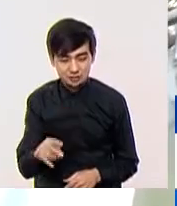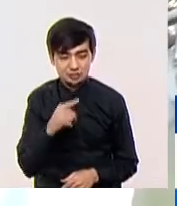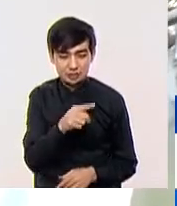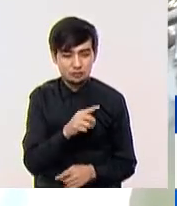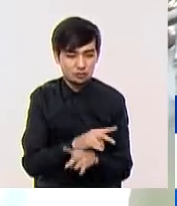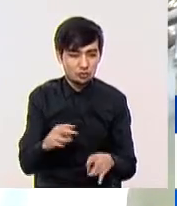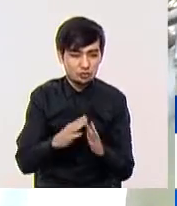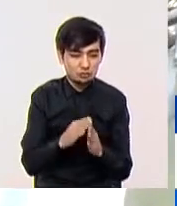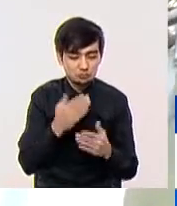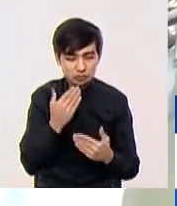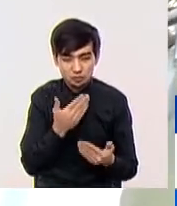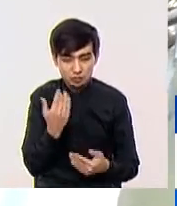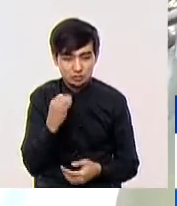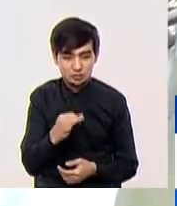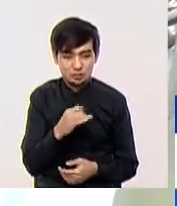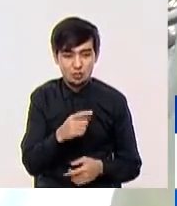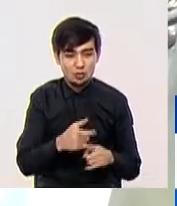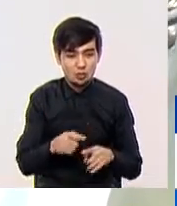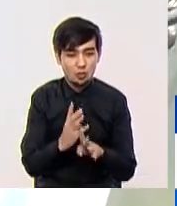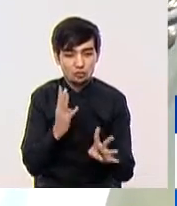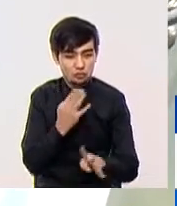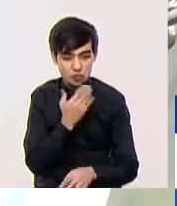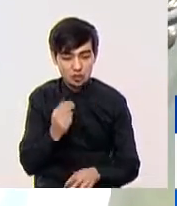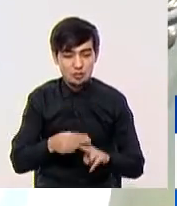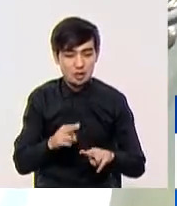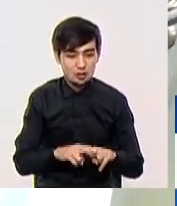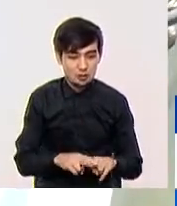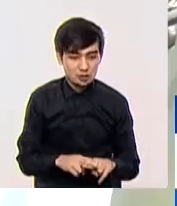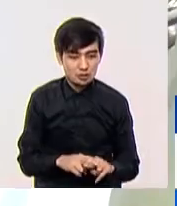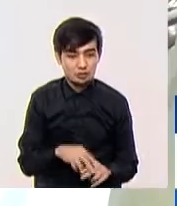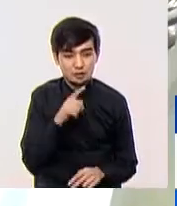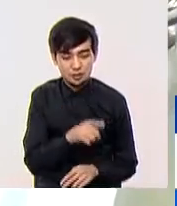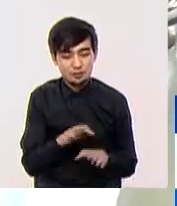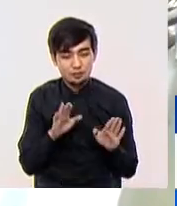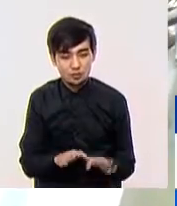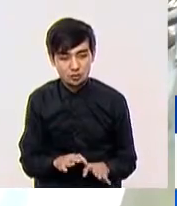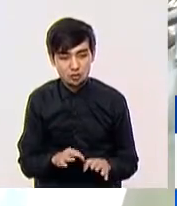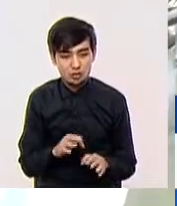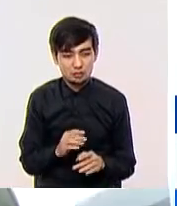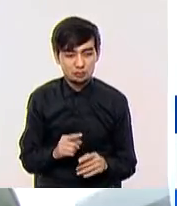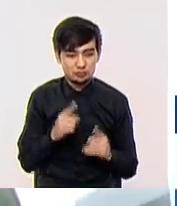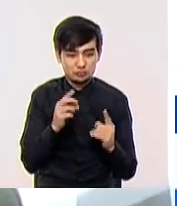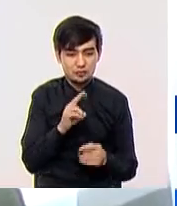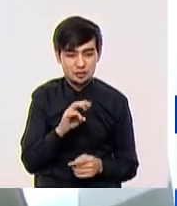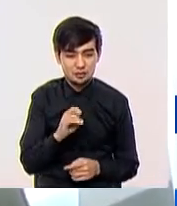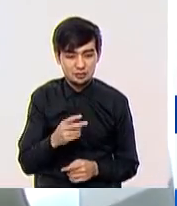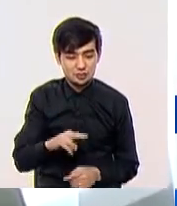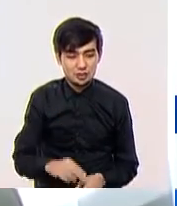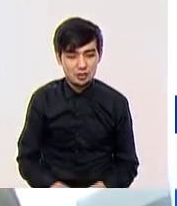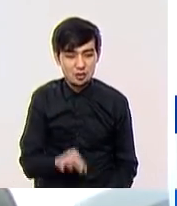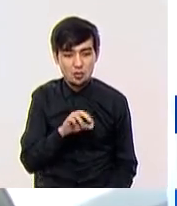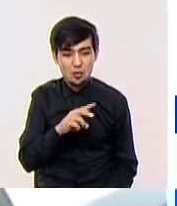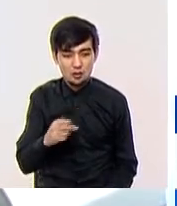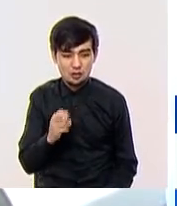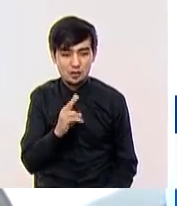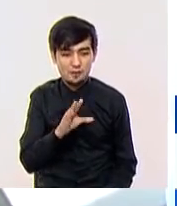не спрашивают. Там в основном рай, там очереди нет, и поэтому там только рассматривается трупная донация. Ольга подавала заявку